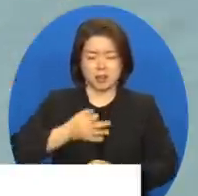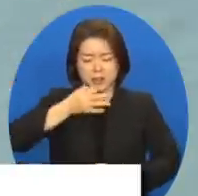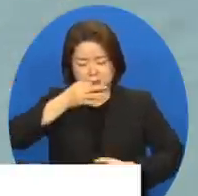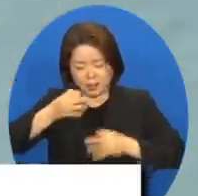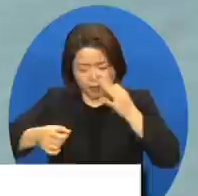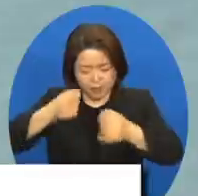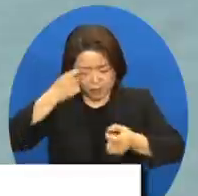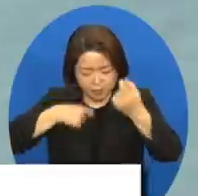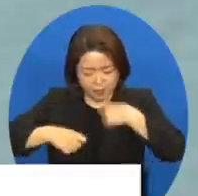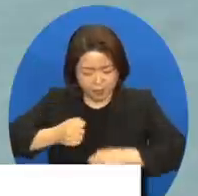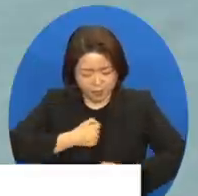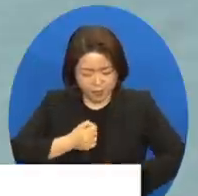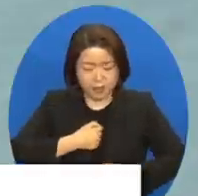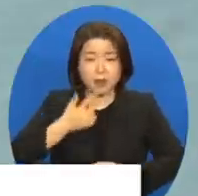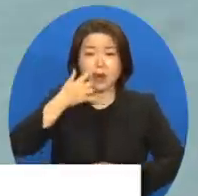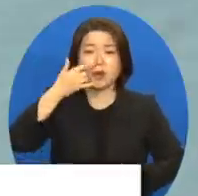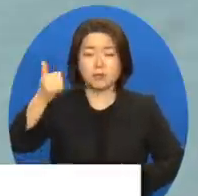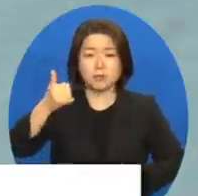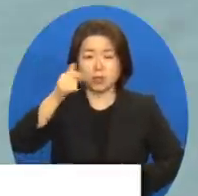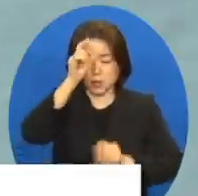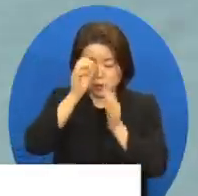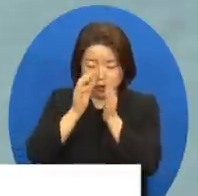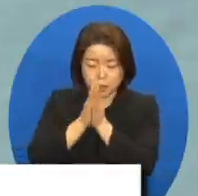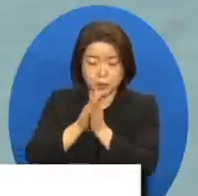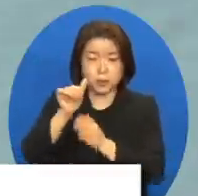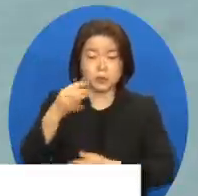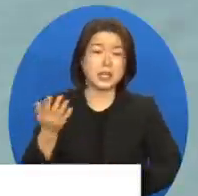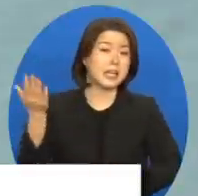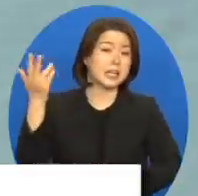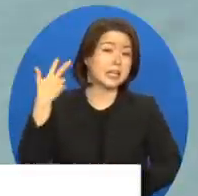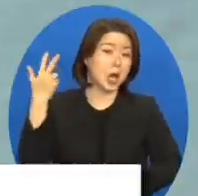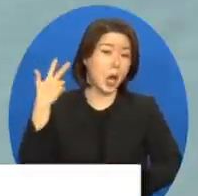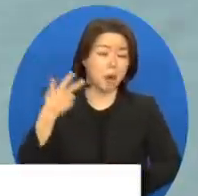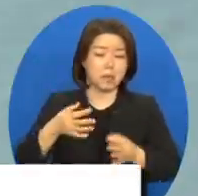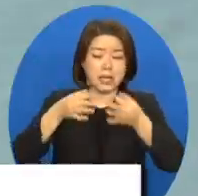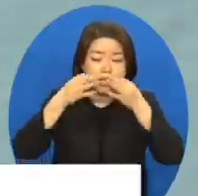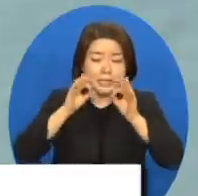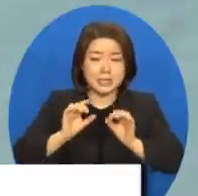하는 부모의 그런 기도를 지난 성령 집회 때 보았는데,